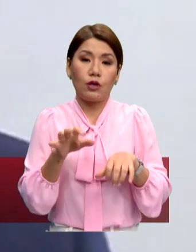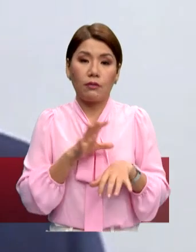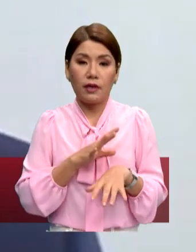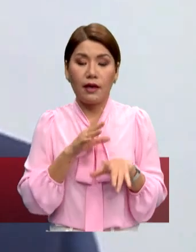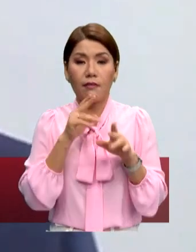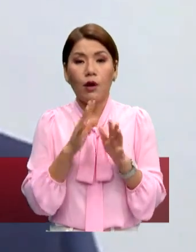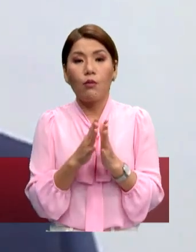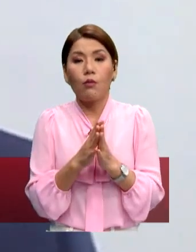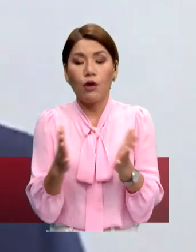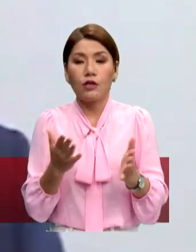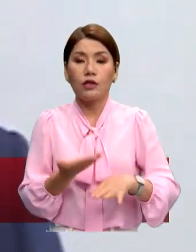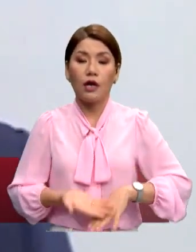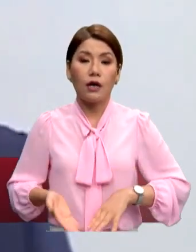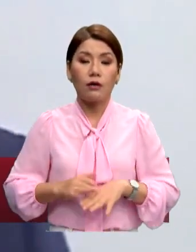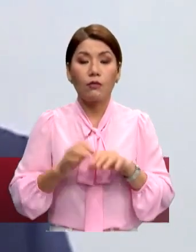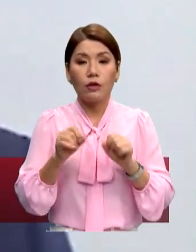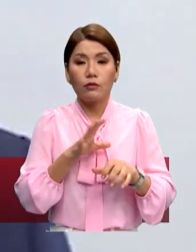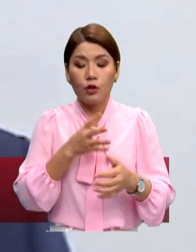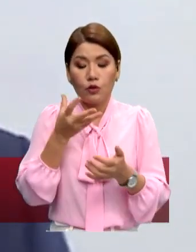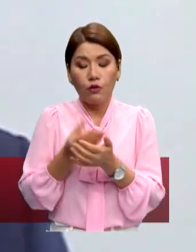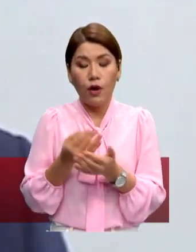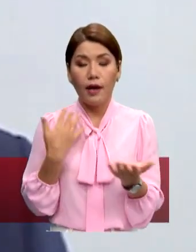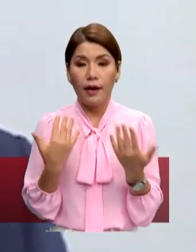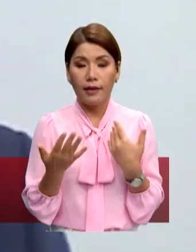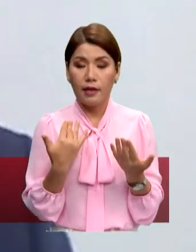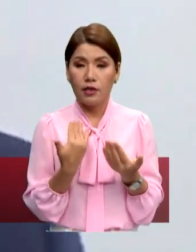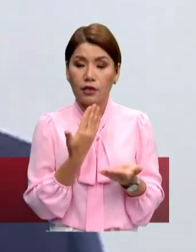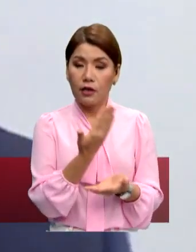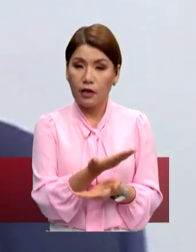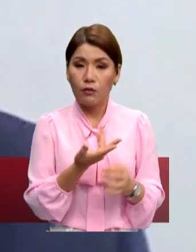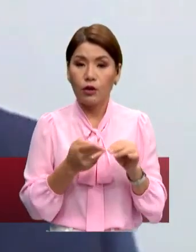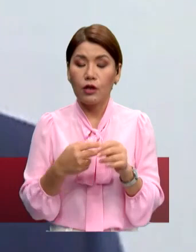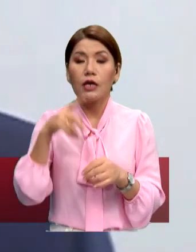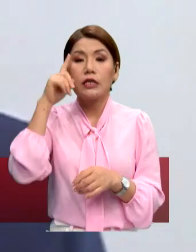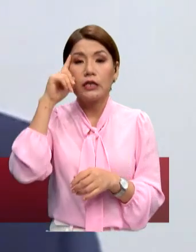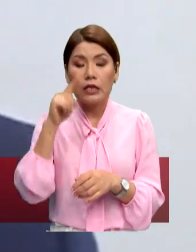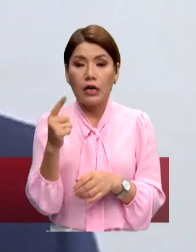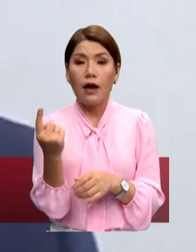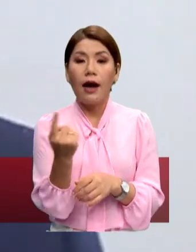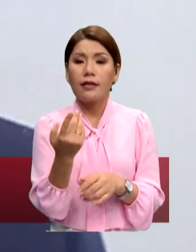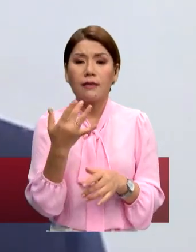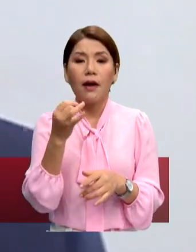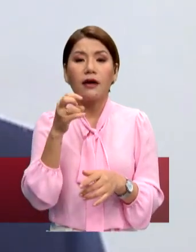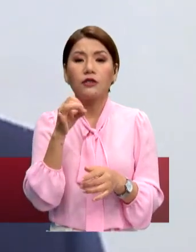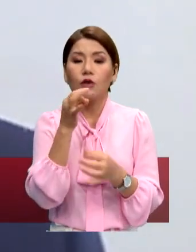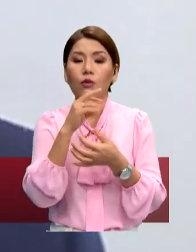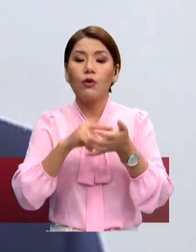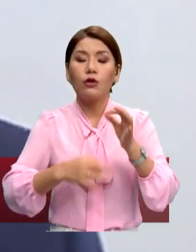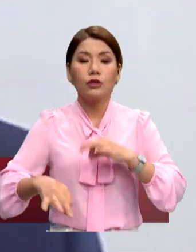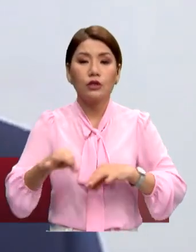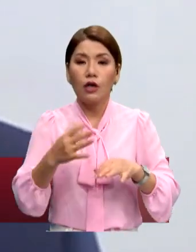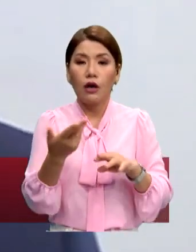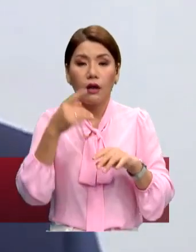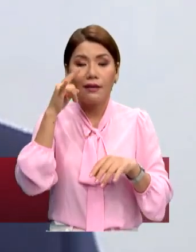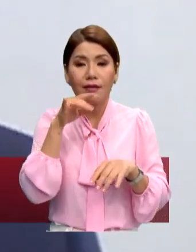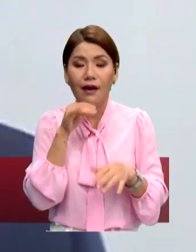какая-то большая нагрузка, хотя у меня свое отношение к этому, и я знаю не один пафосный проект в Казахстане, от которого